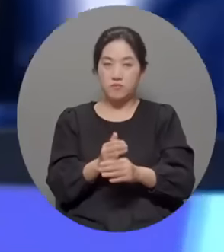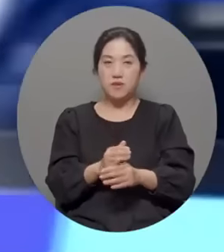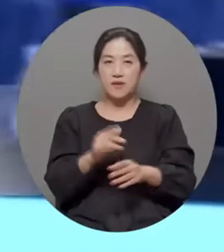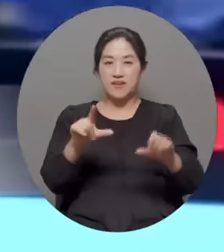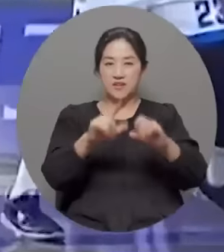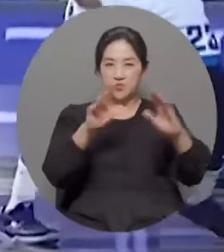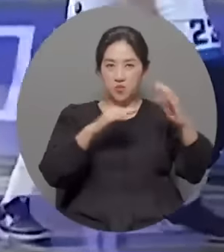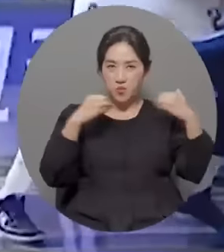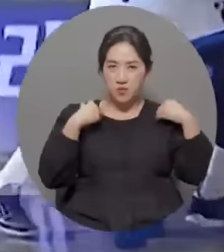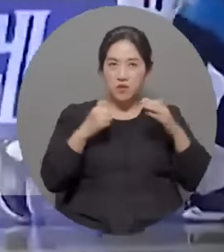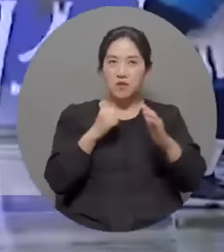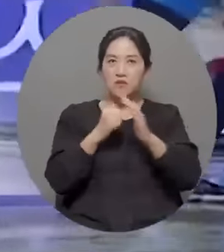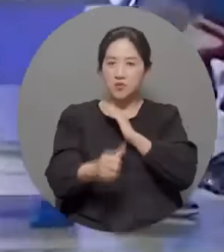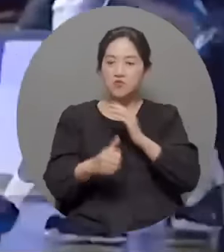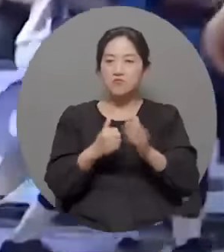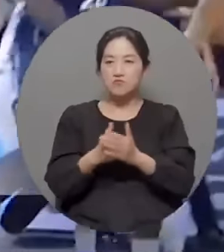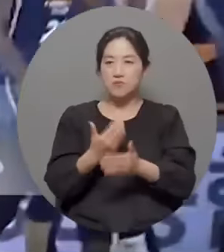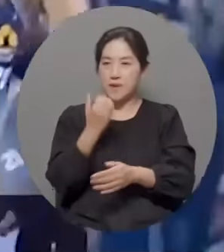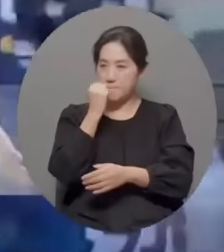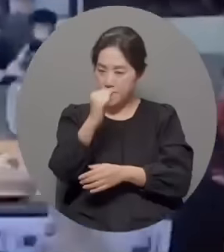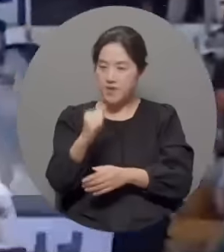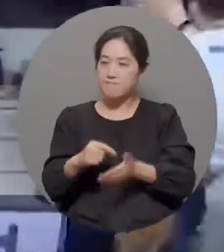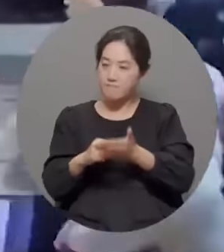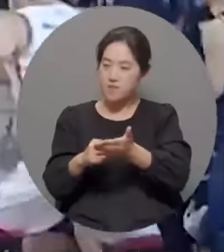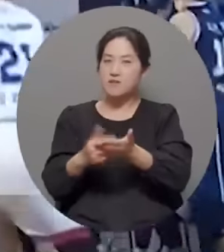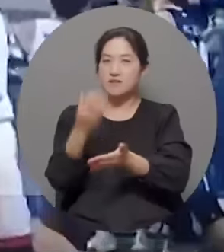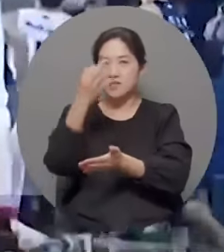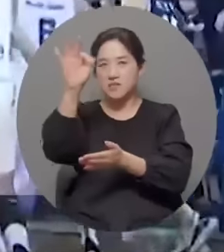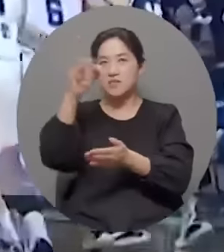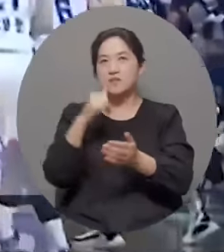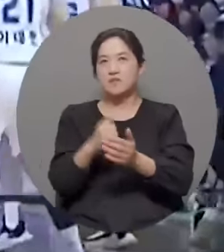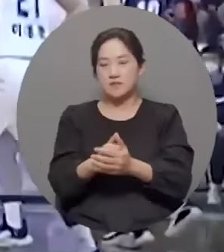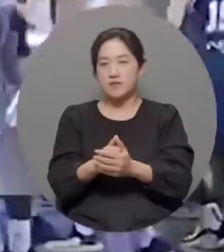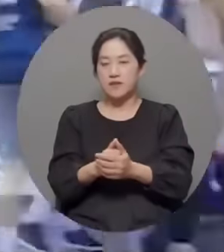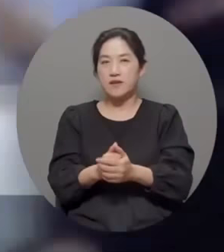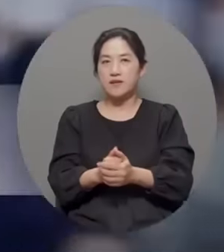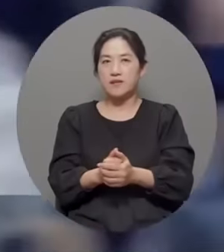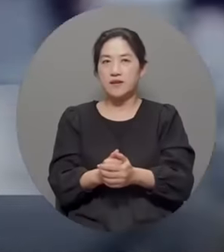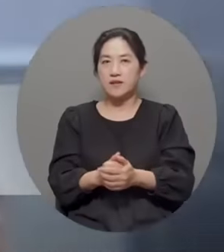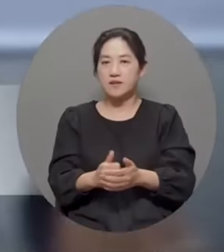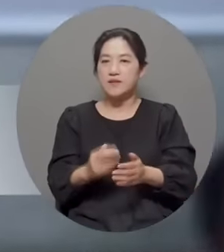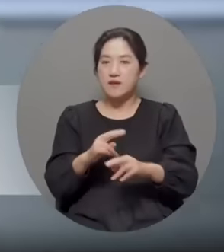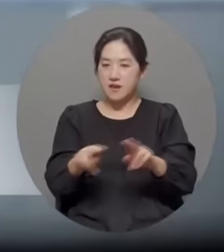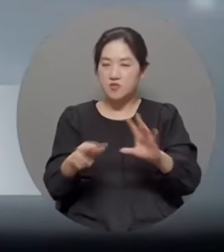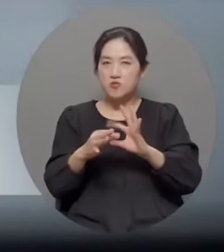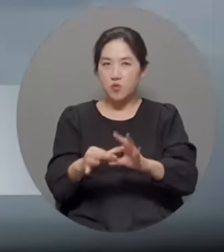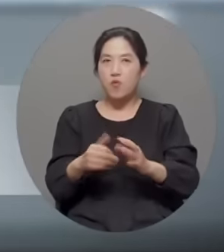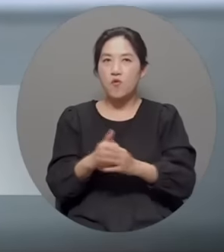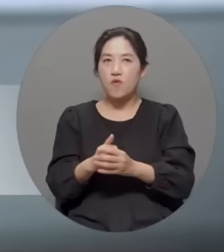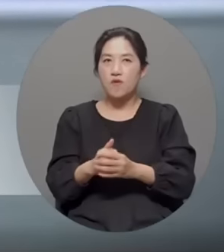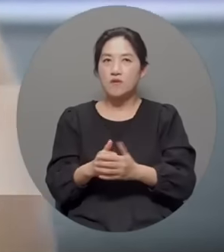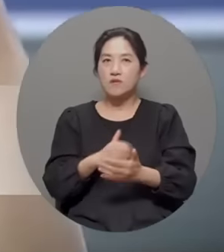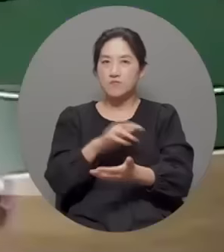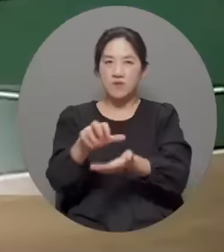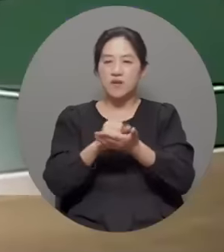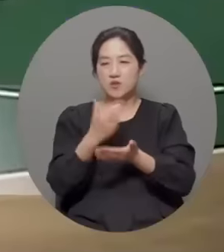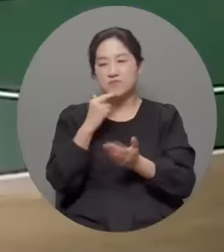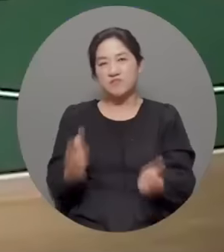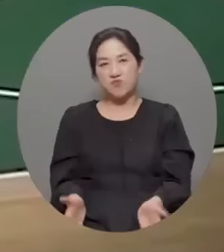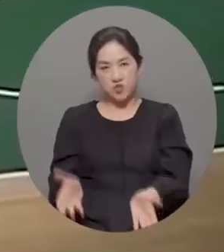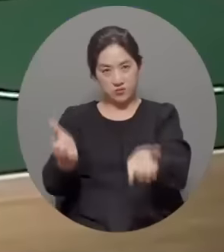가스공사는 선수의 도전 의지를 존중해 FA 계약 제시는 물론 임의 해지를 통한 보류권도 갖지 않고